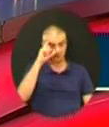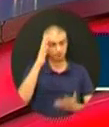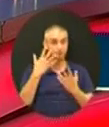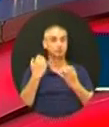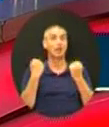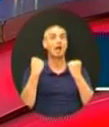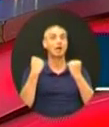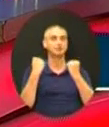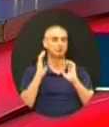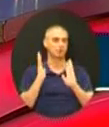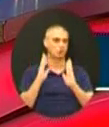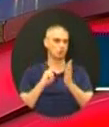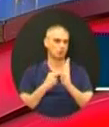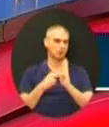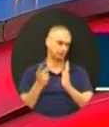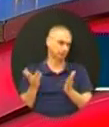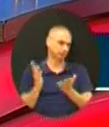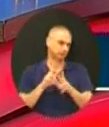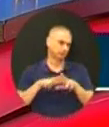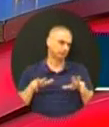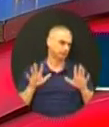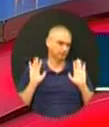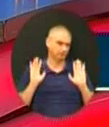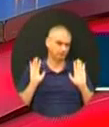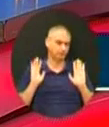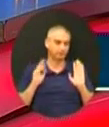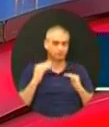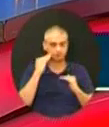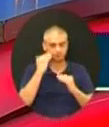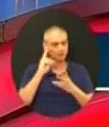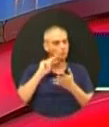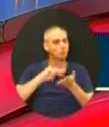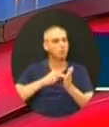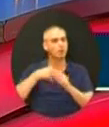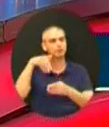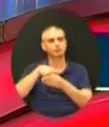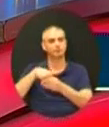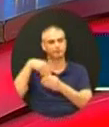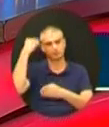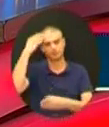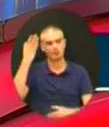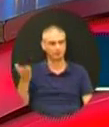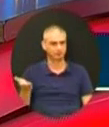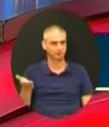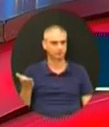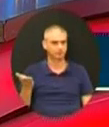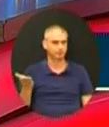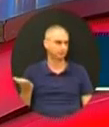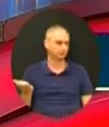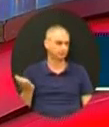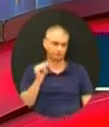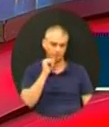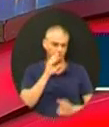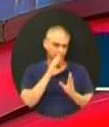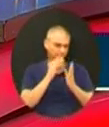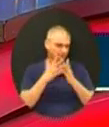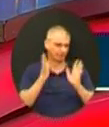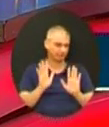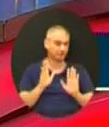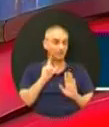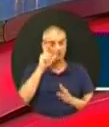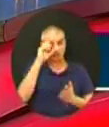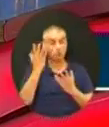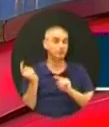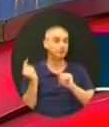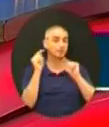חזק פוליטית, קודם כל זה מצב היסוד, ברמה הפוליטית הפנים פלסטינית. אבל, ולא נרחיב את העניין, אבל יתרה מזאת, אבו מאזן